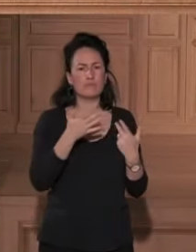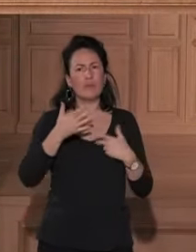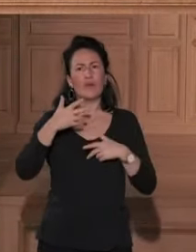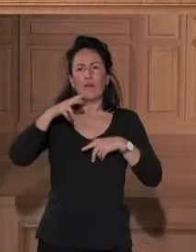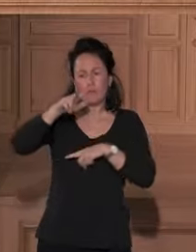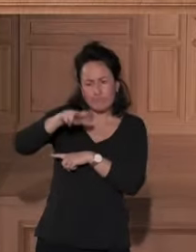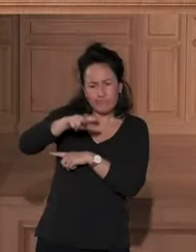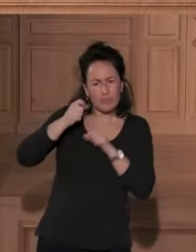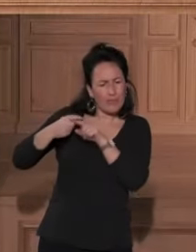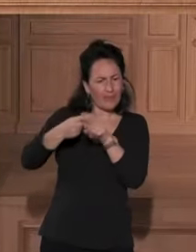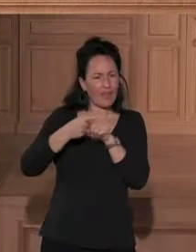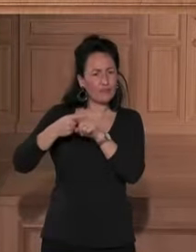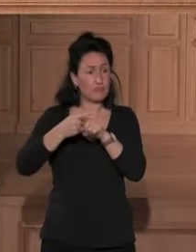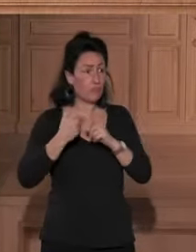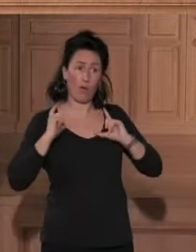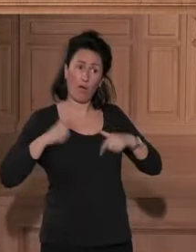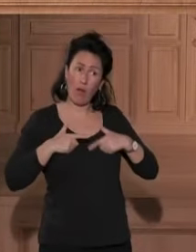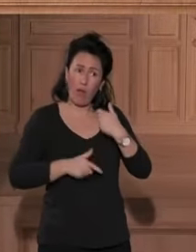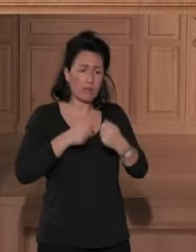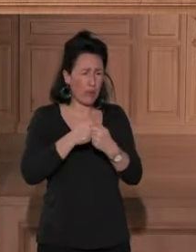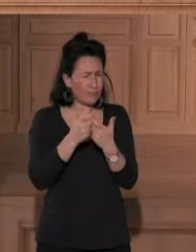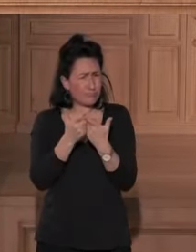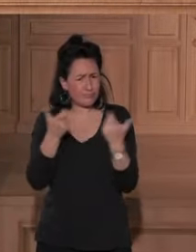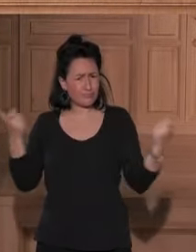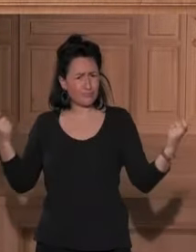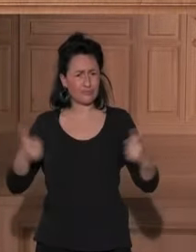partagés, des écoles adaptées, etc.